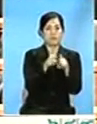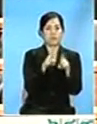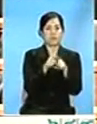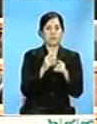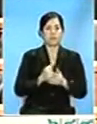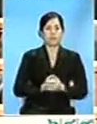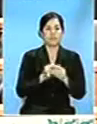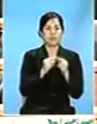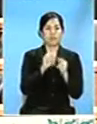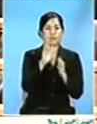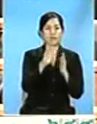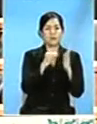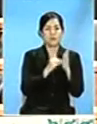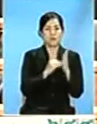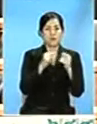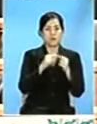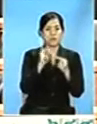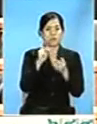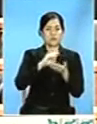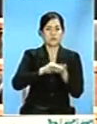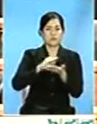งเทพโพเมื่อสัปดาห์ที่แล้ว